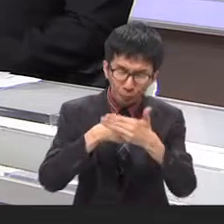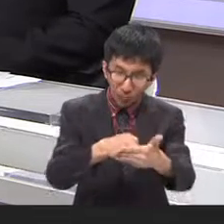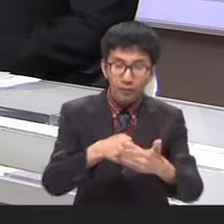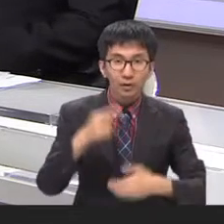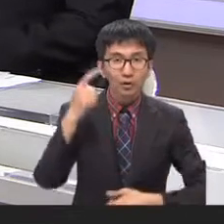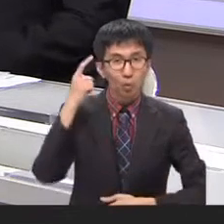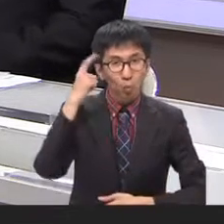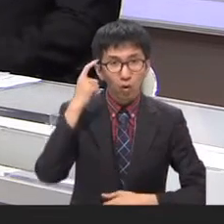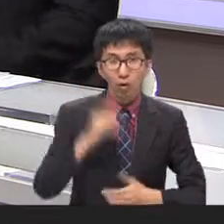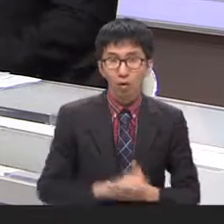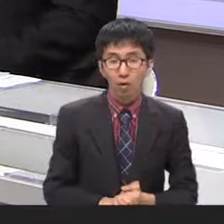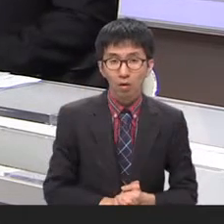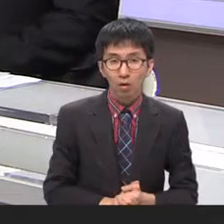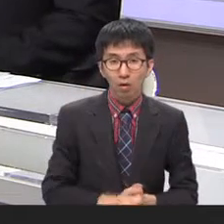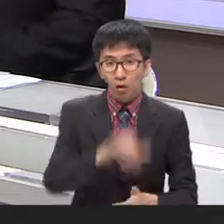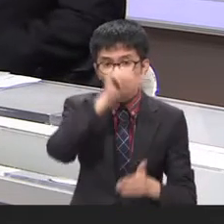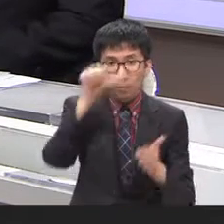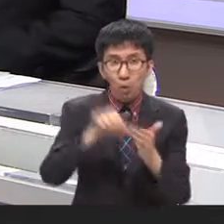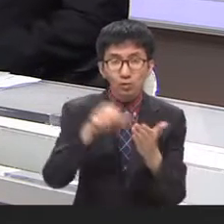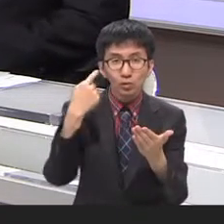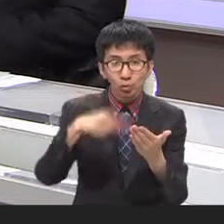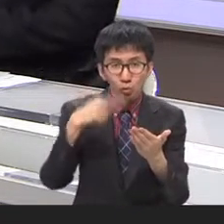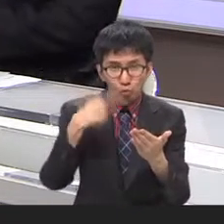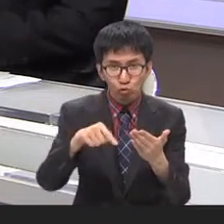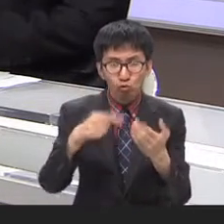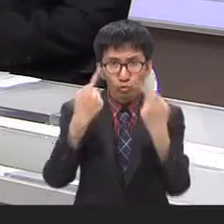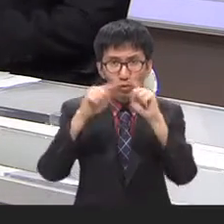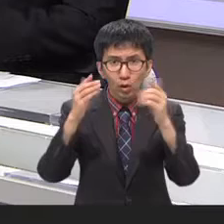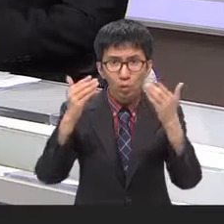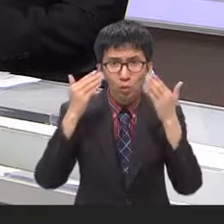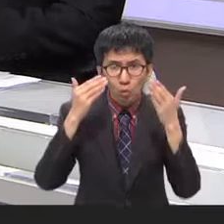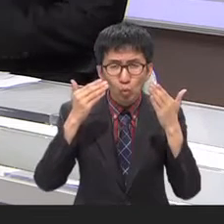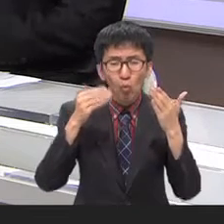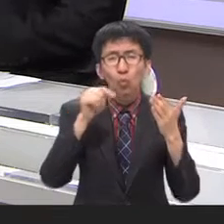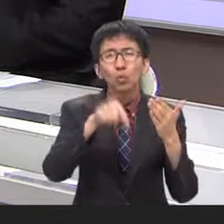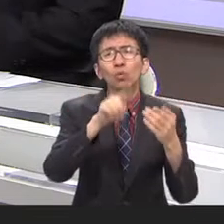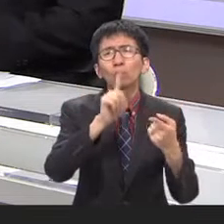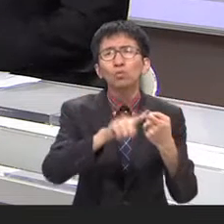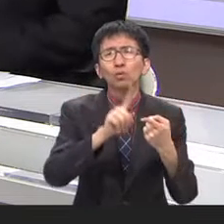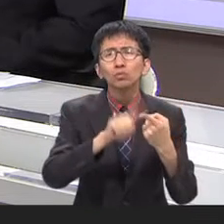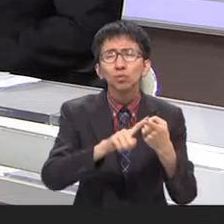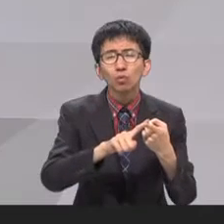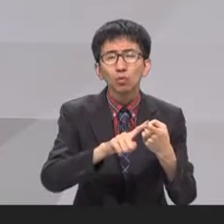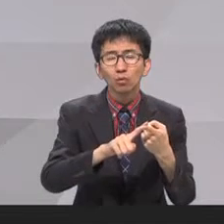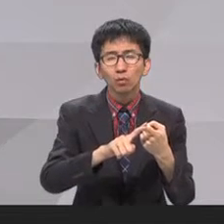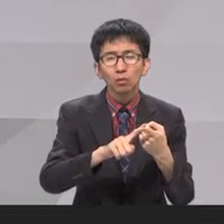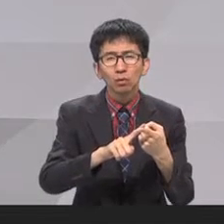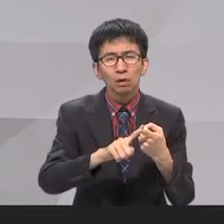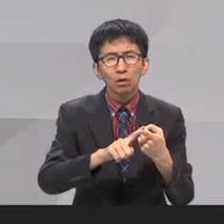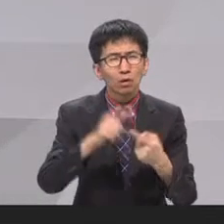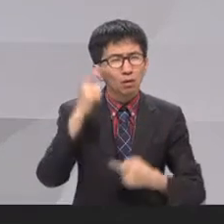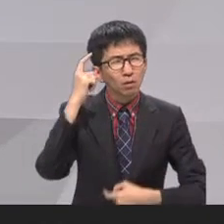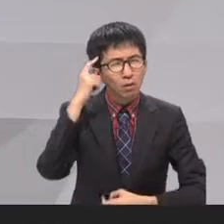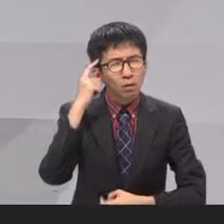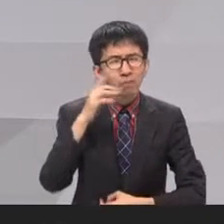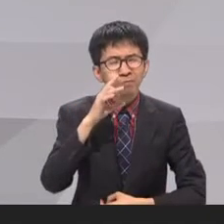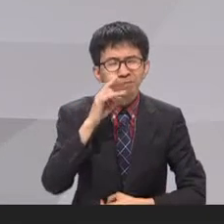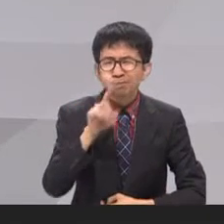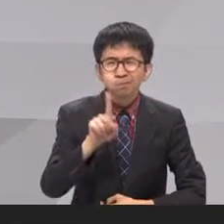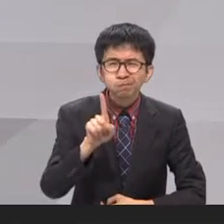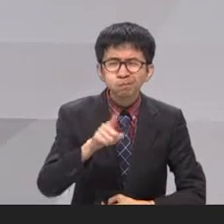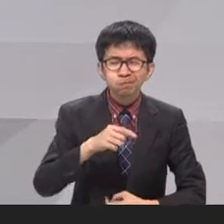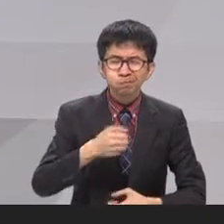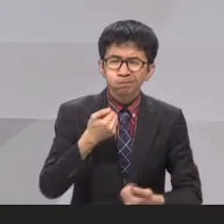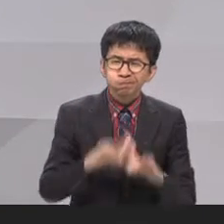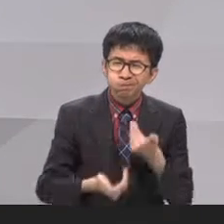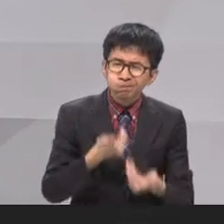평생교육 단과대 사업 자체의 좀 의구심을 신는 거품 는 다른 대학들도 좀 생겨나고 있는것 같거든요